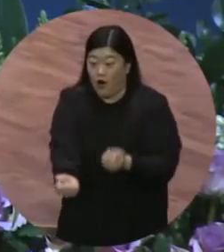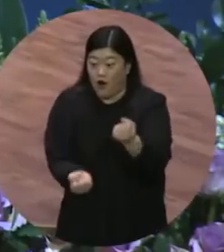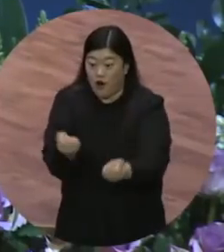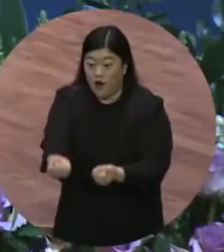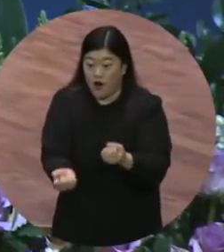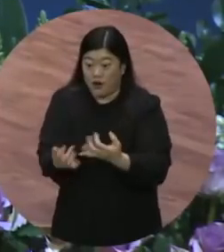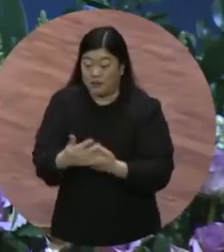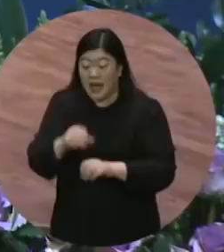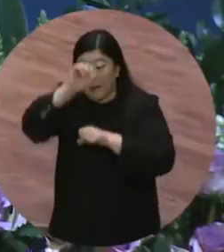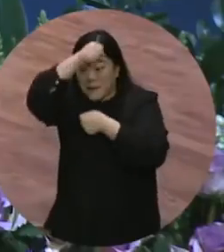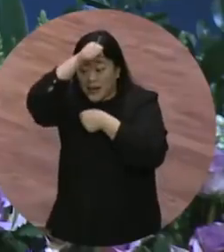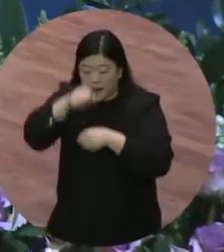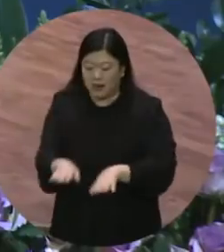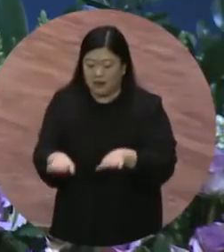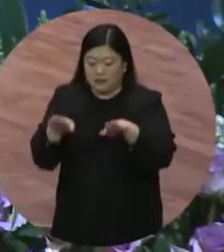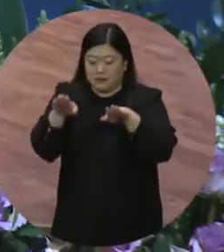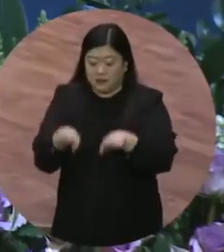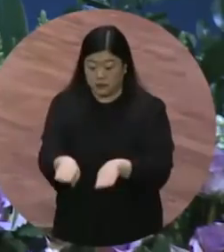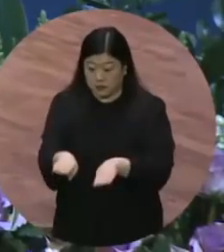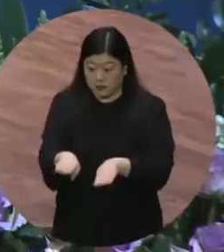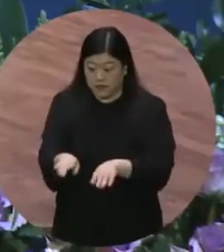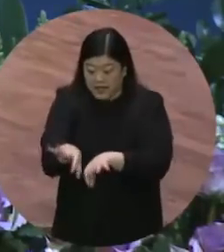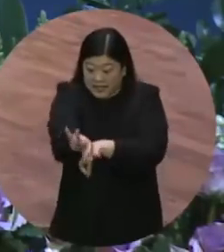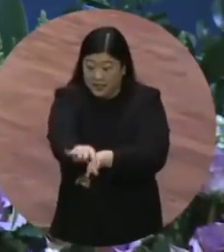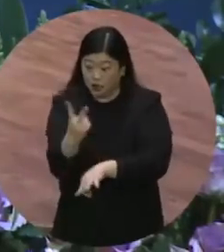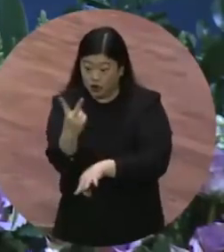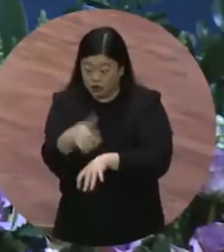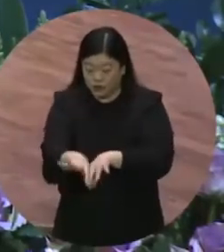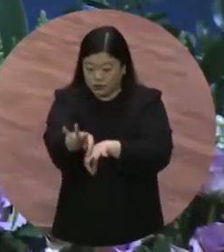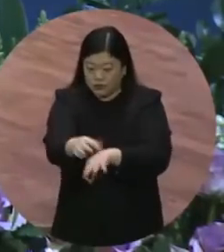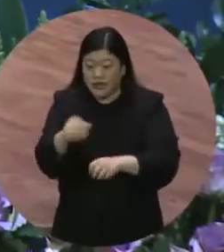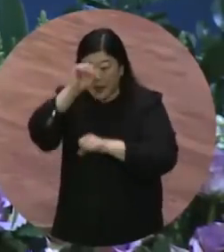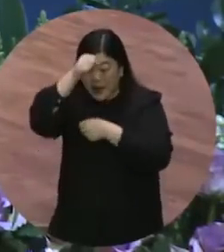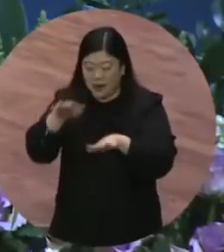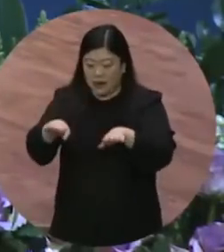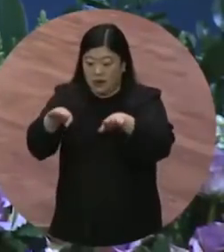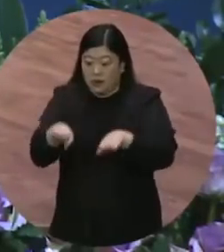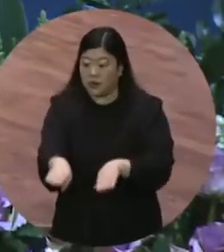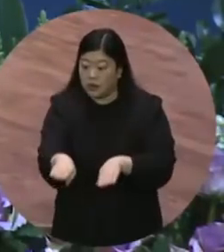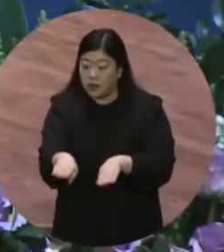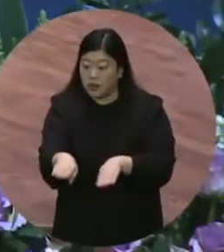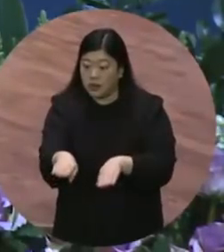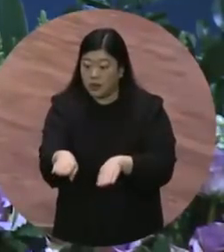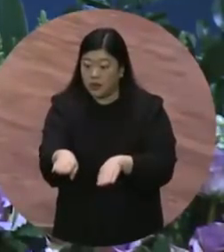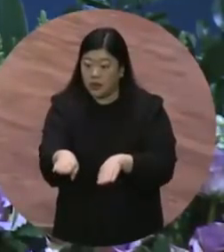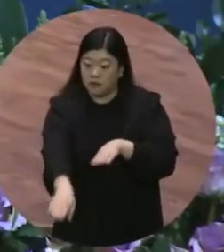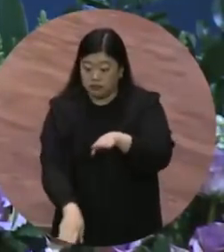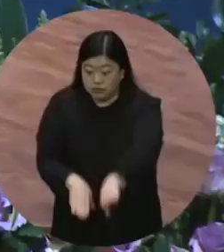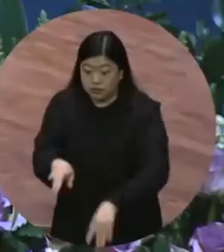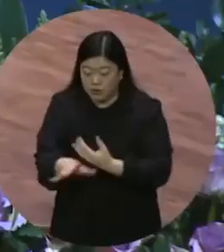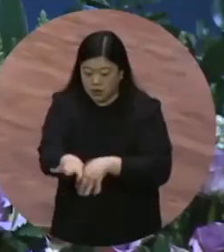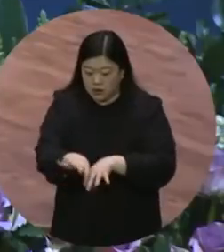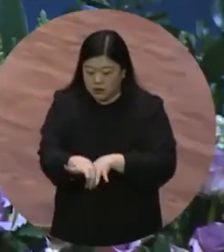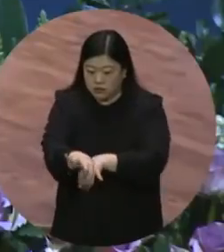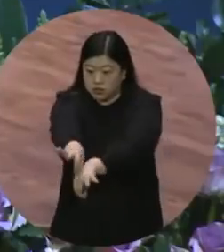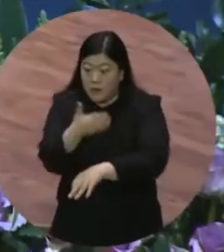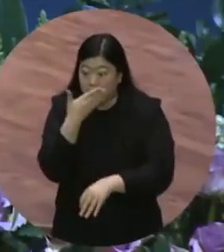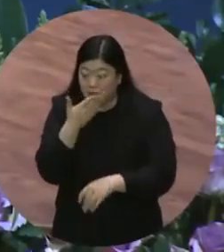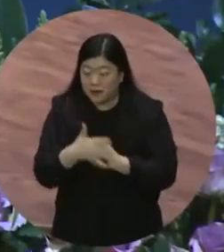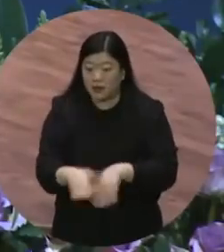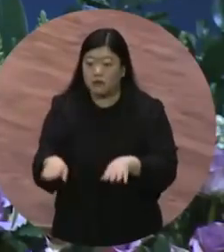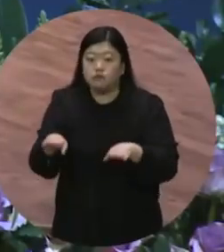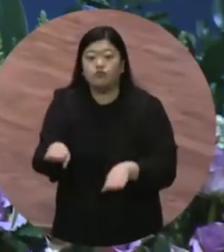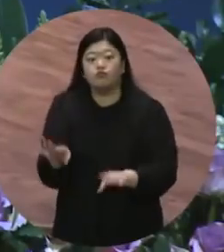가든지 넘어집니다. 자전거가 서 있으면 그건 박수 쳐줘야 돼. 그건 묘기입니다.